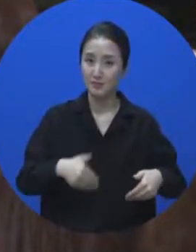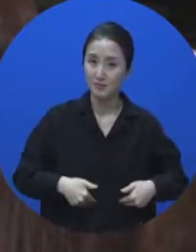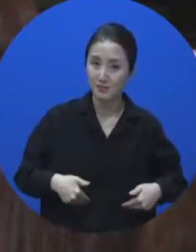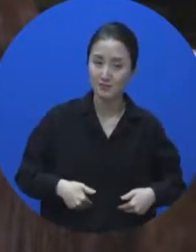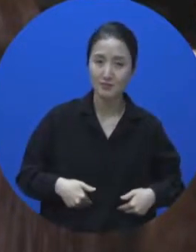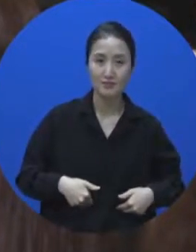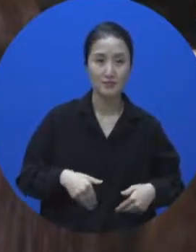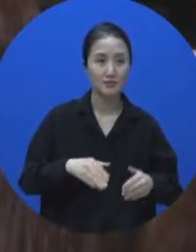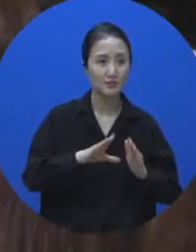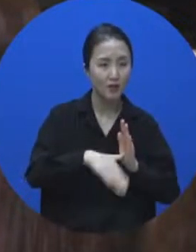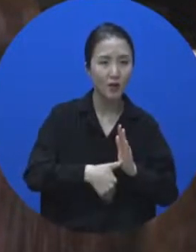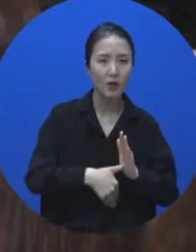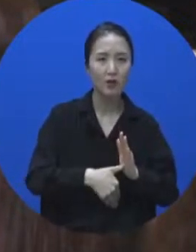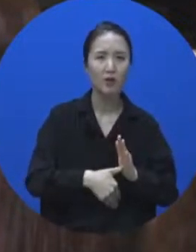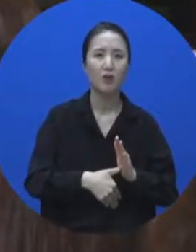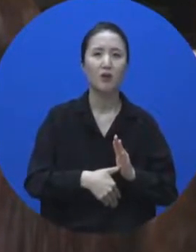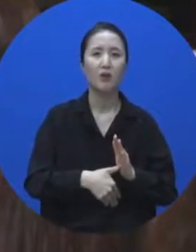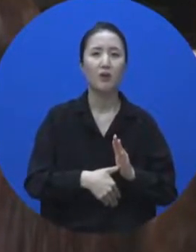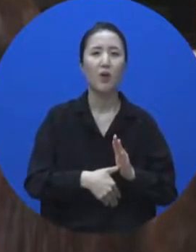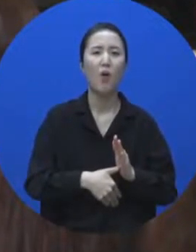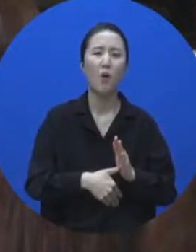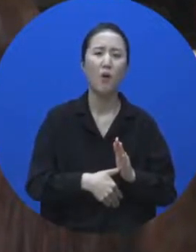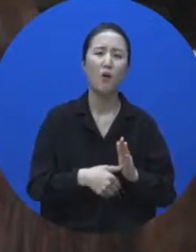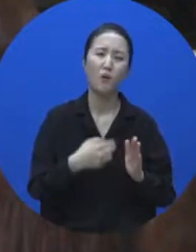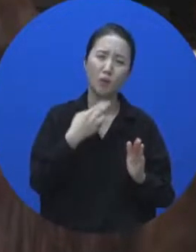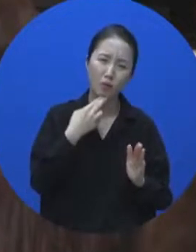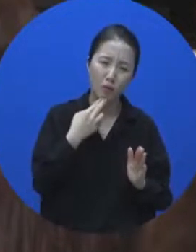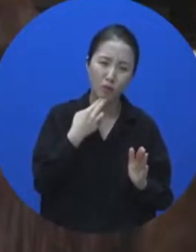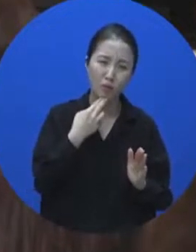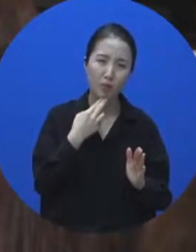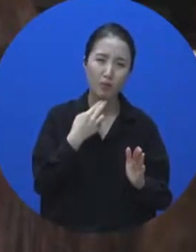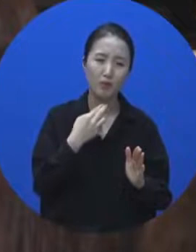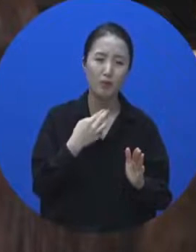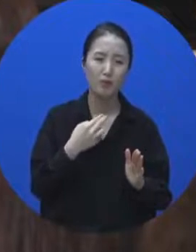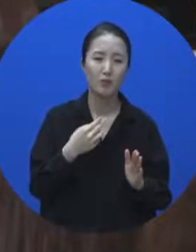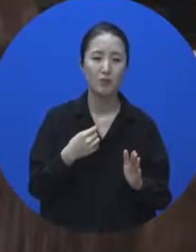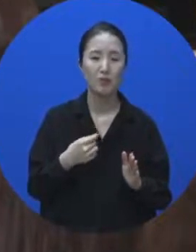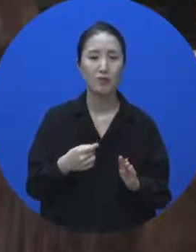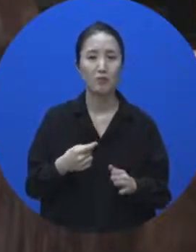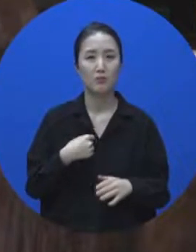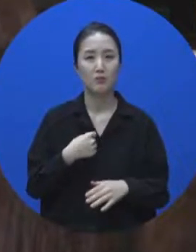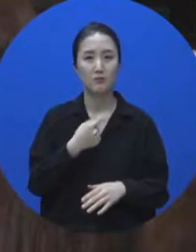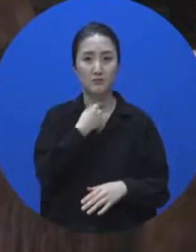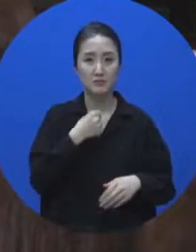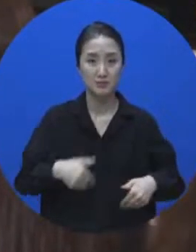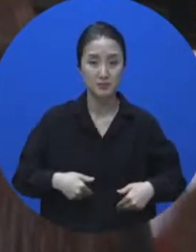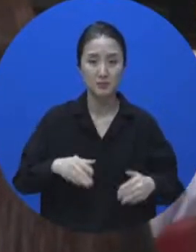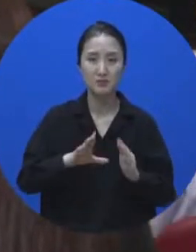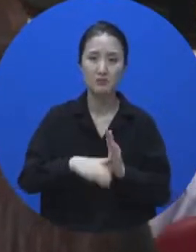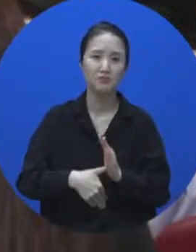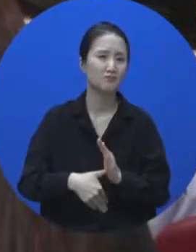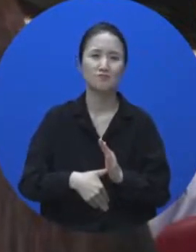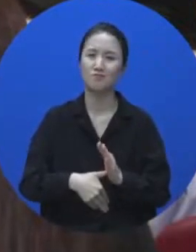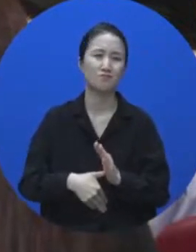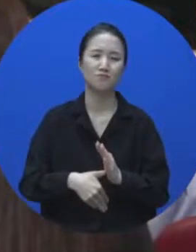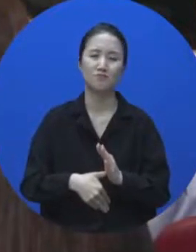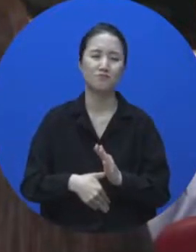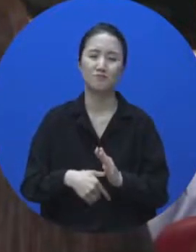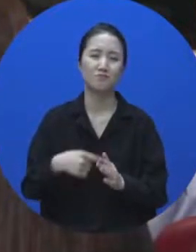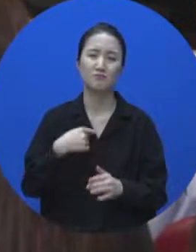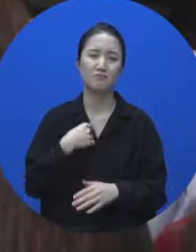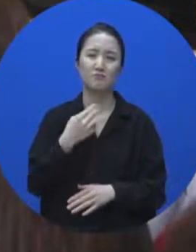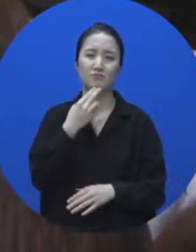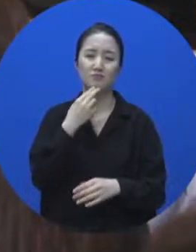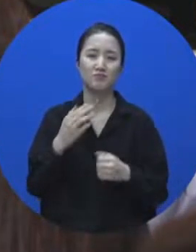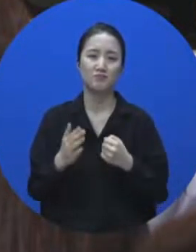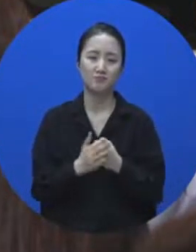조금도 약을 쓸 데는 없다고 정말 청약통장을 쓰려고 하니까 그때 당시에 청약통장이 없어서 조금 씁쓸했죠.